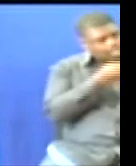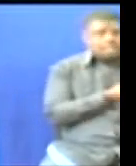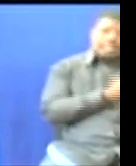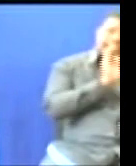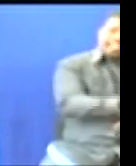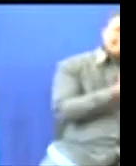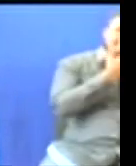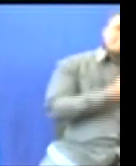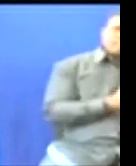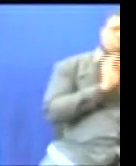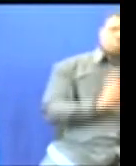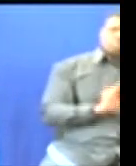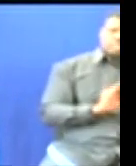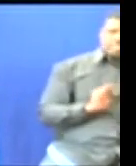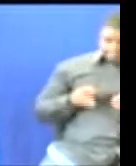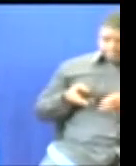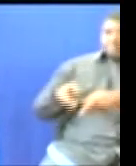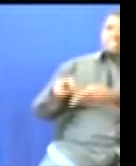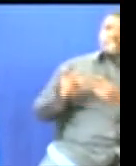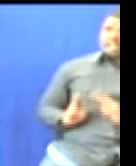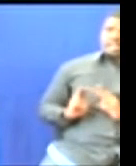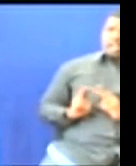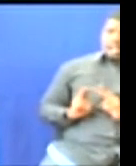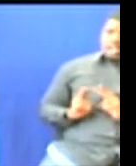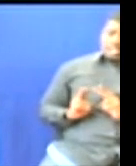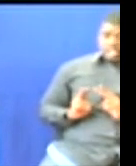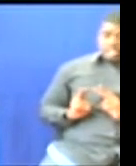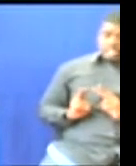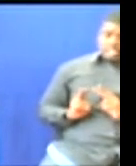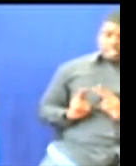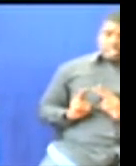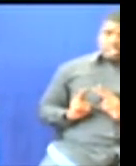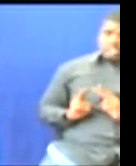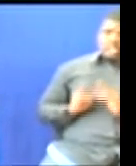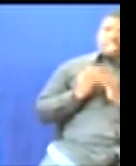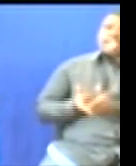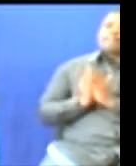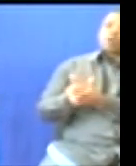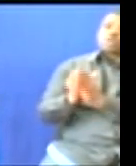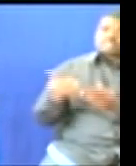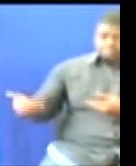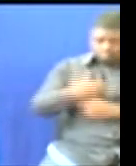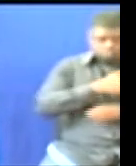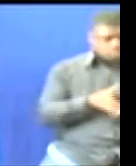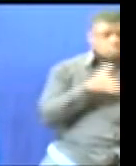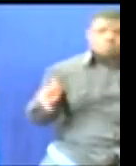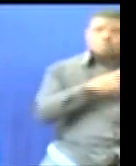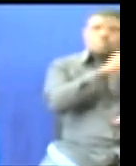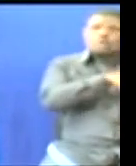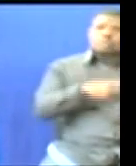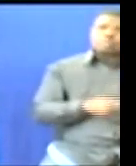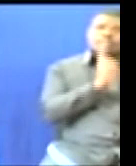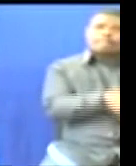mfano mzuri ni ile daraja la Kigamboni la PPP ambalo tunaona matokeo yake, makusanyo ni makubwa kwa sababu wananchi wako